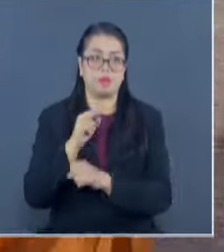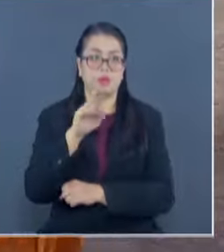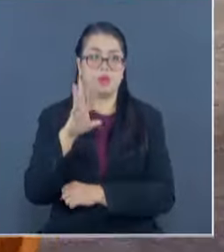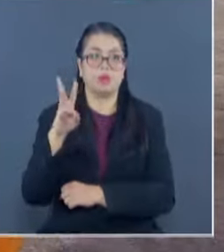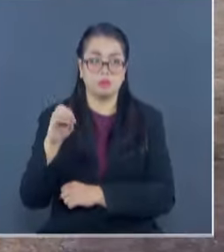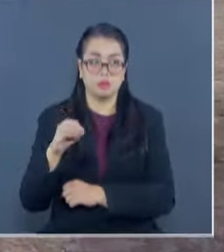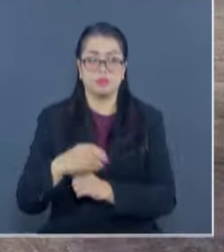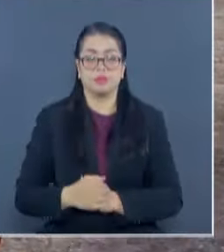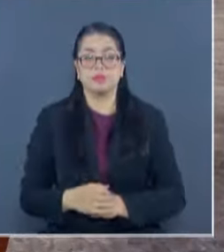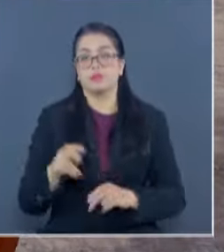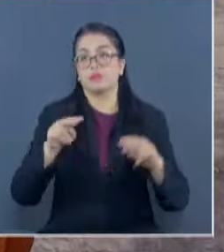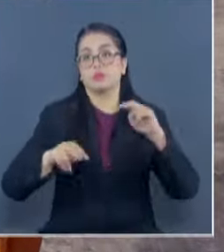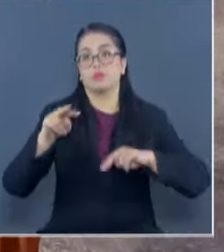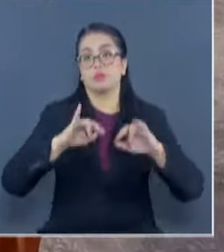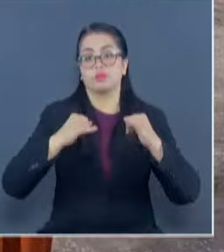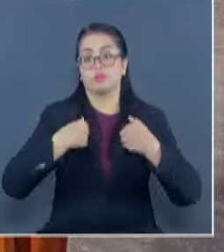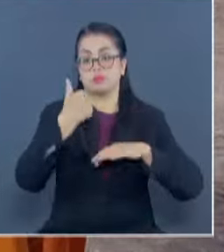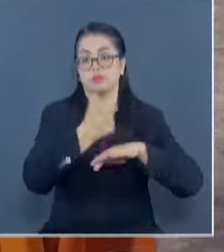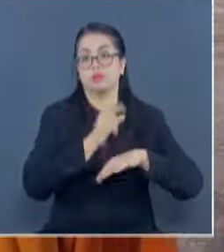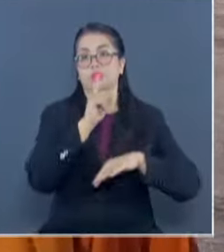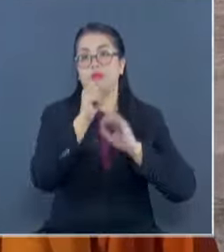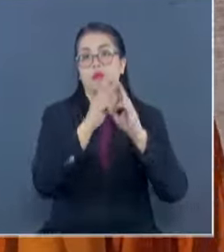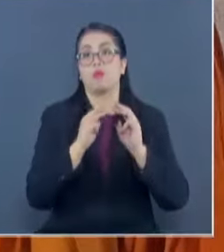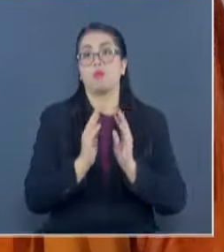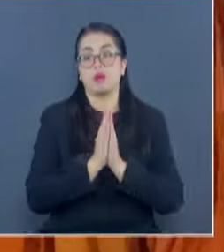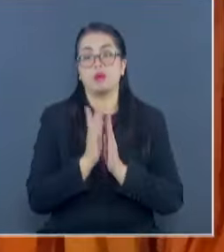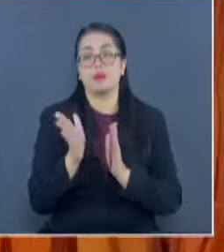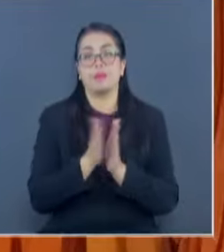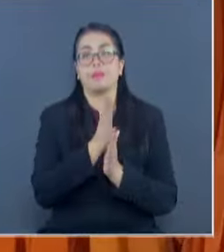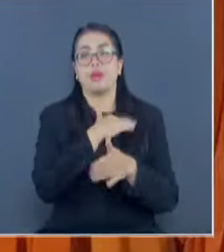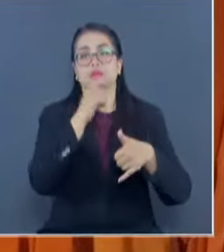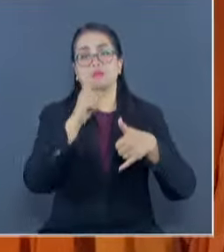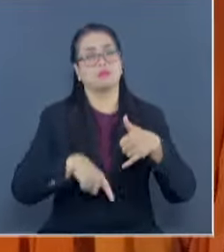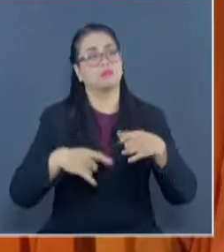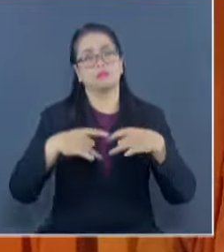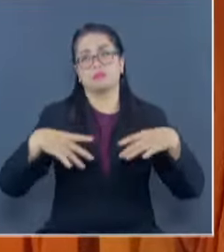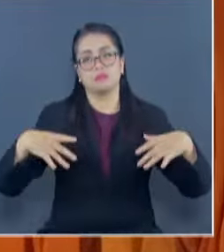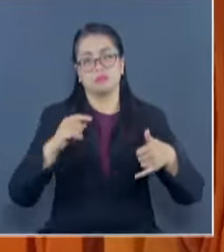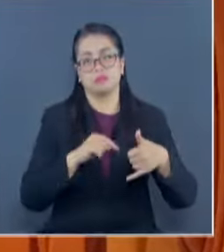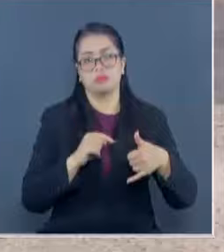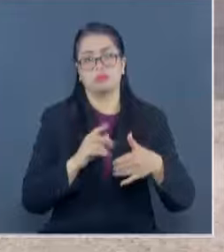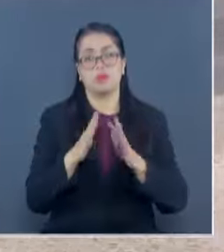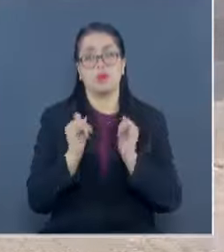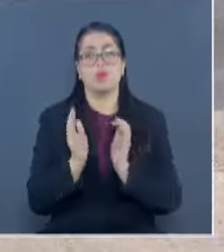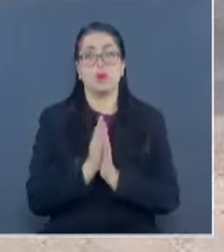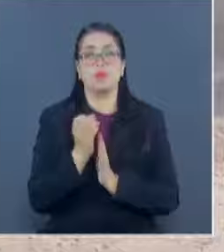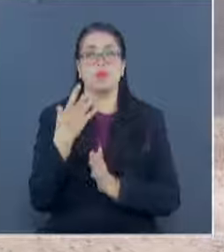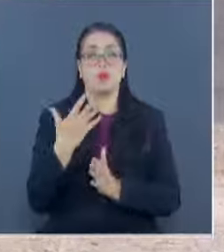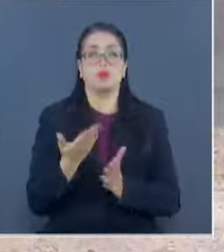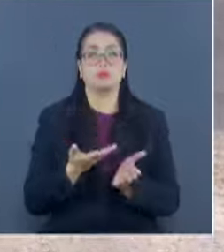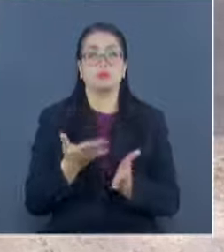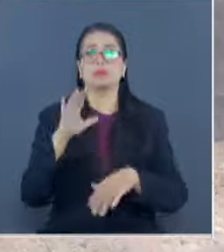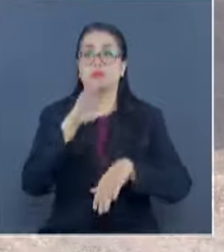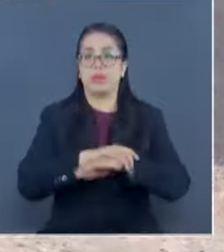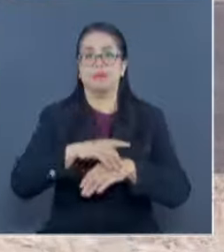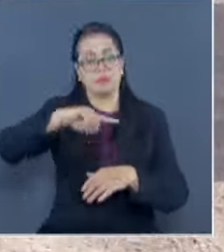จากการตรวจสอบครับไปยังเจ้าวาดวัดต้นสังกัดเนี่ยนะครับบอกว่าพระรูปนี้เนี่ยมีพฤติกรรมที่ไม่เหมาะสมแล้วทางวัดก็บอกเลยบอกว่ายินดีให้จับ